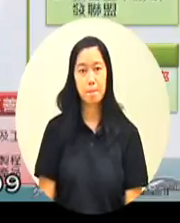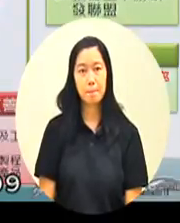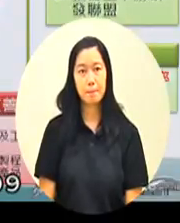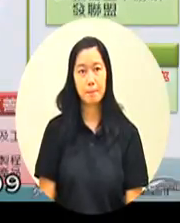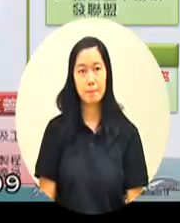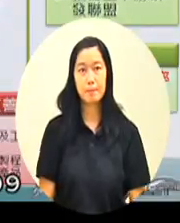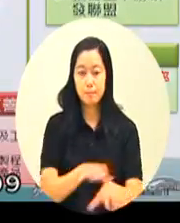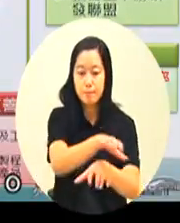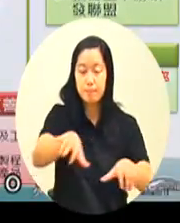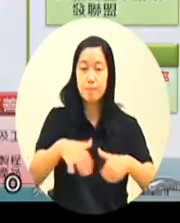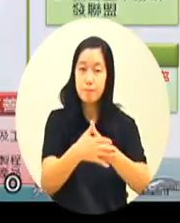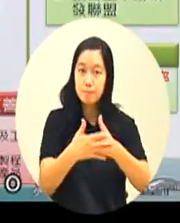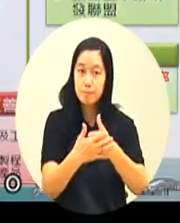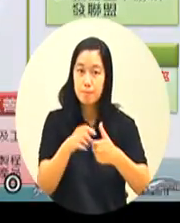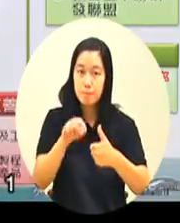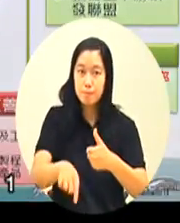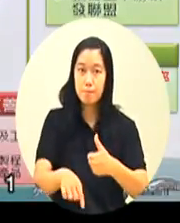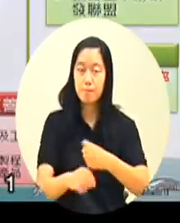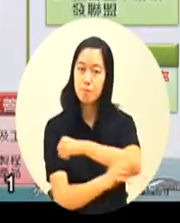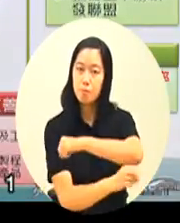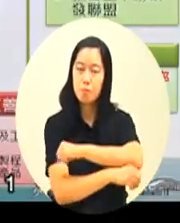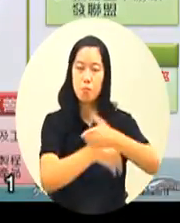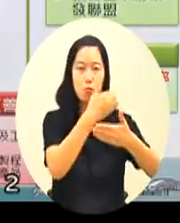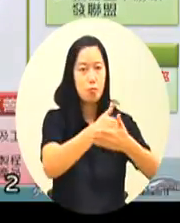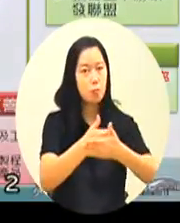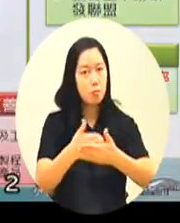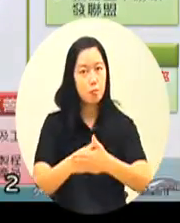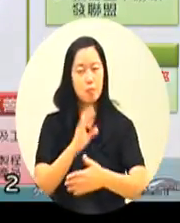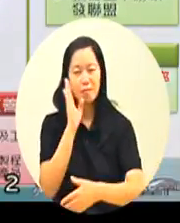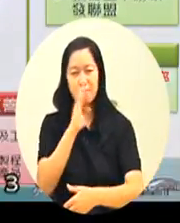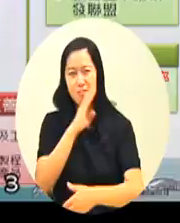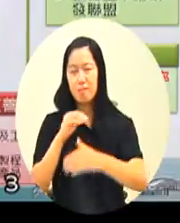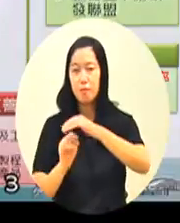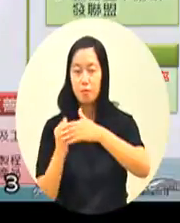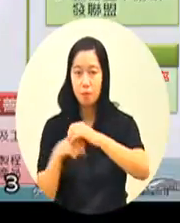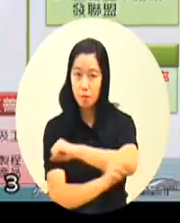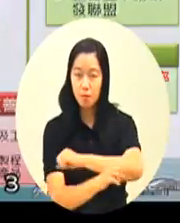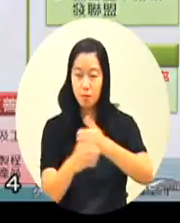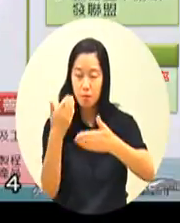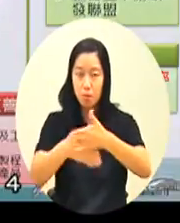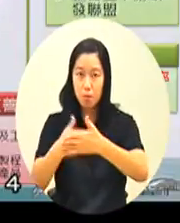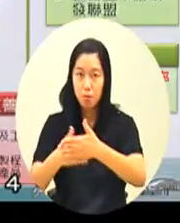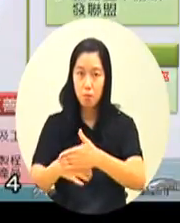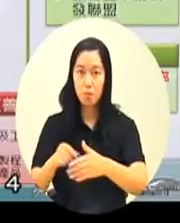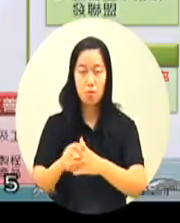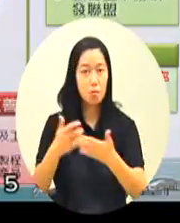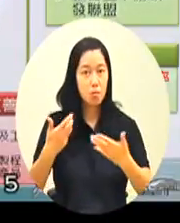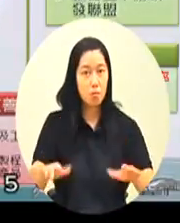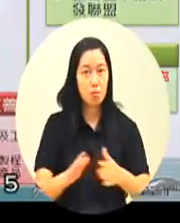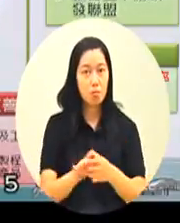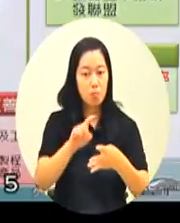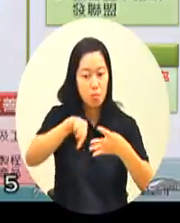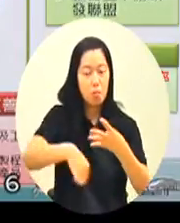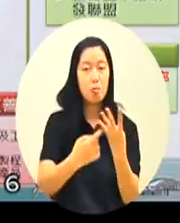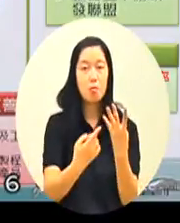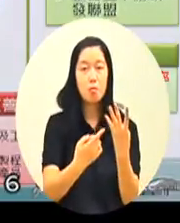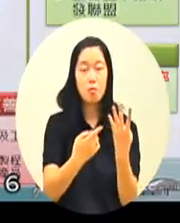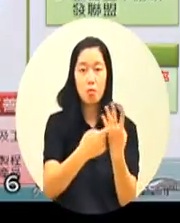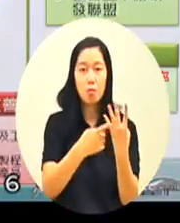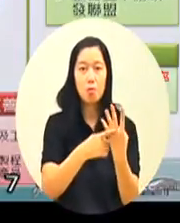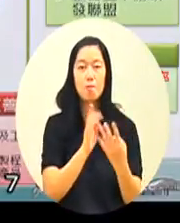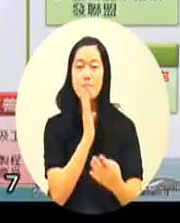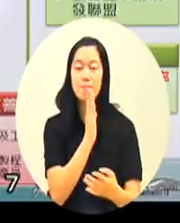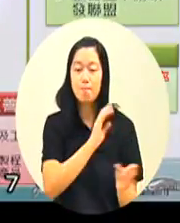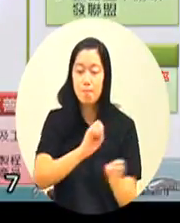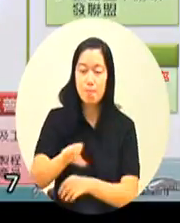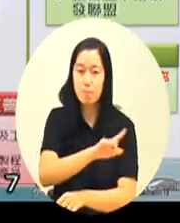环保这一块就是减排减废，以及让很多生产事业的废弃物能够转化成别人的资源，